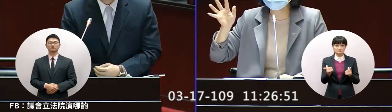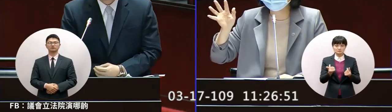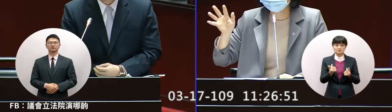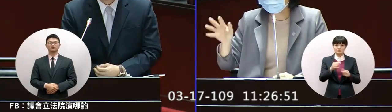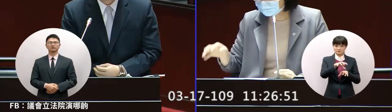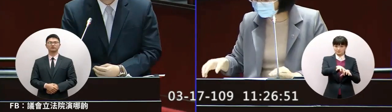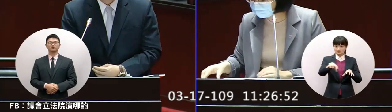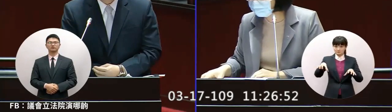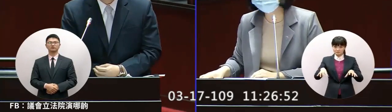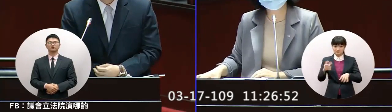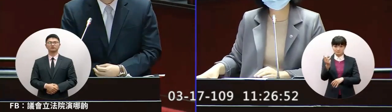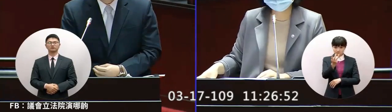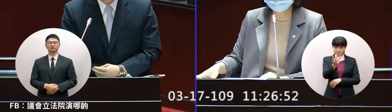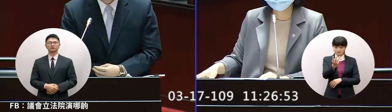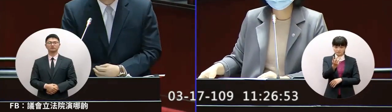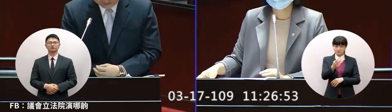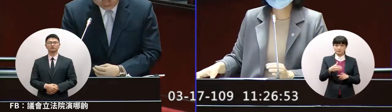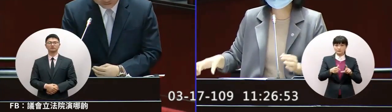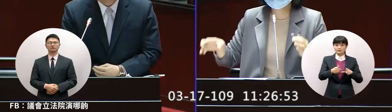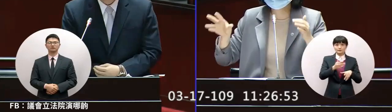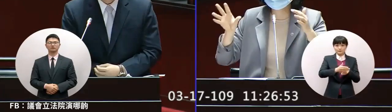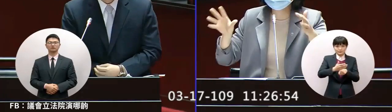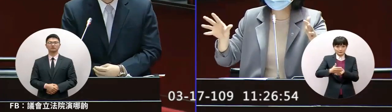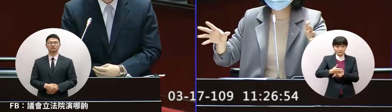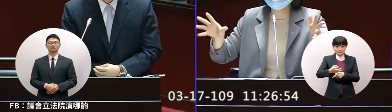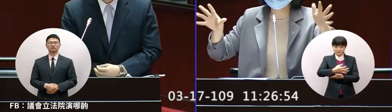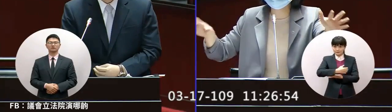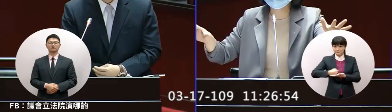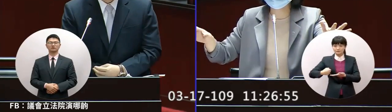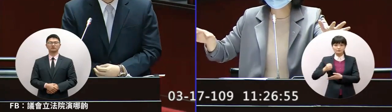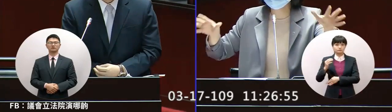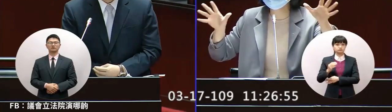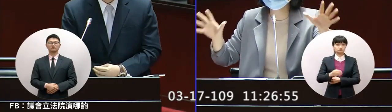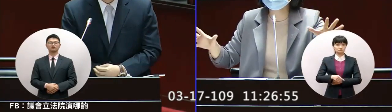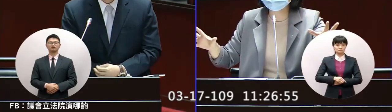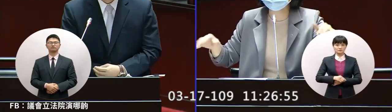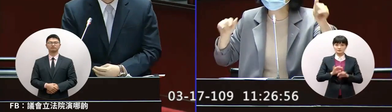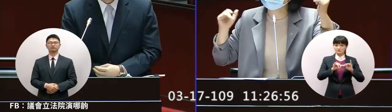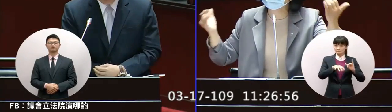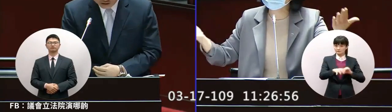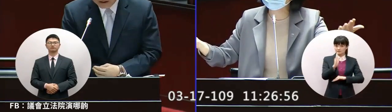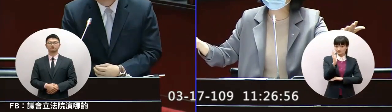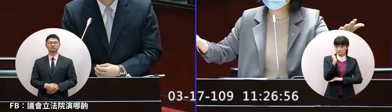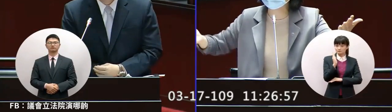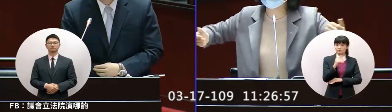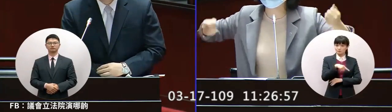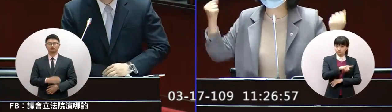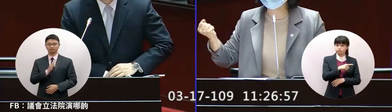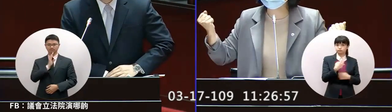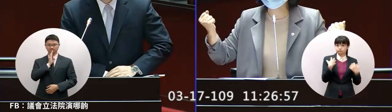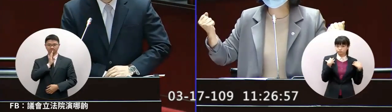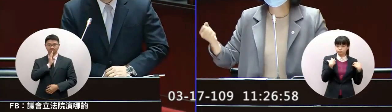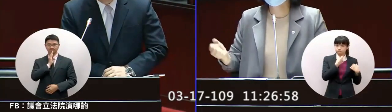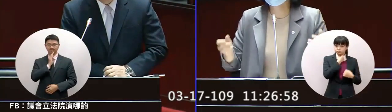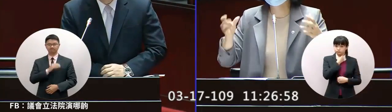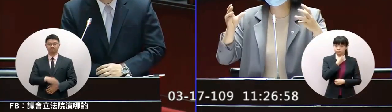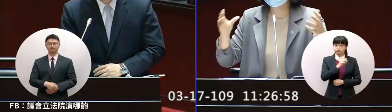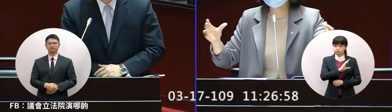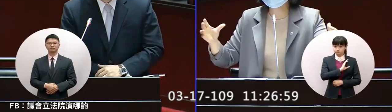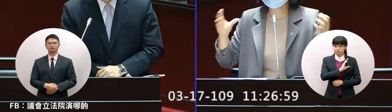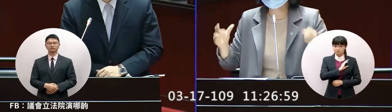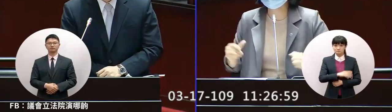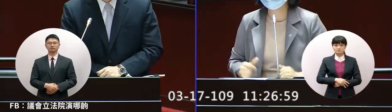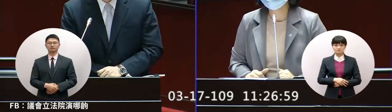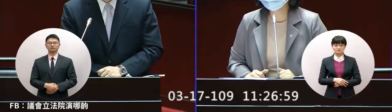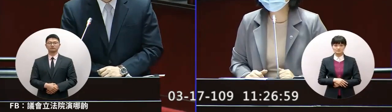3个这个区段征收，那人家地方政府要去做，做不做的城市地方政府自己会扛责，我们